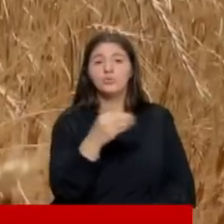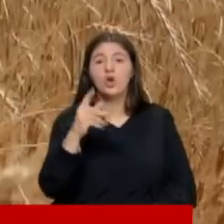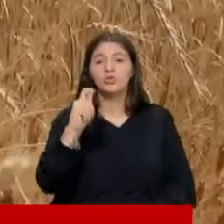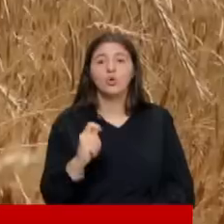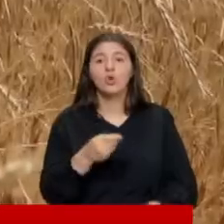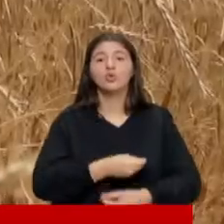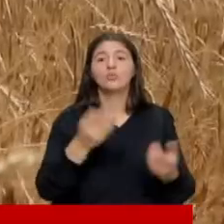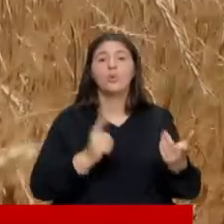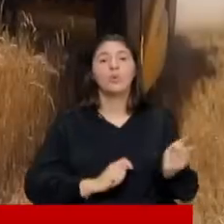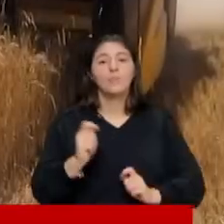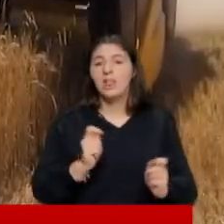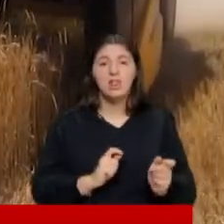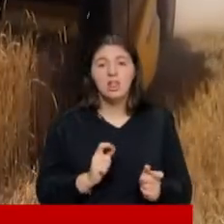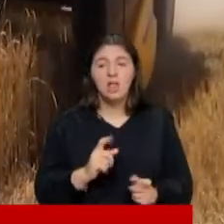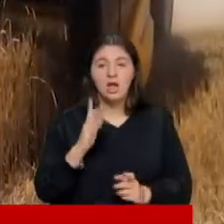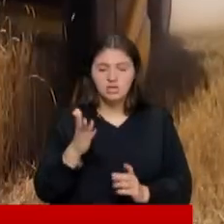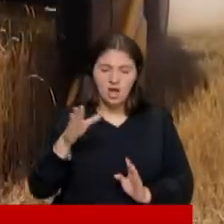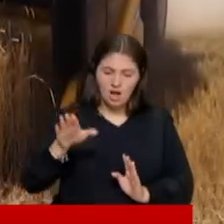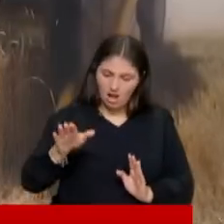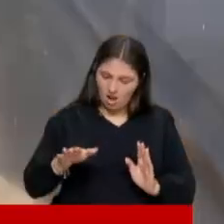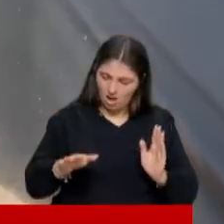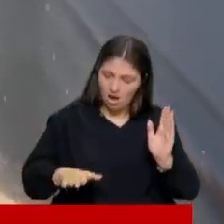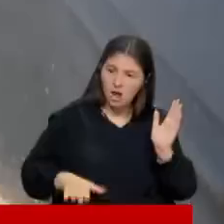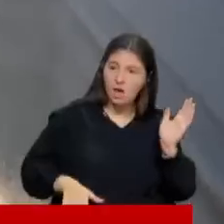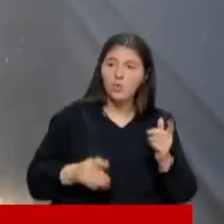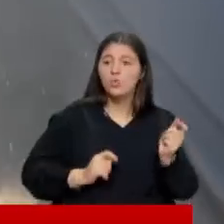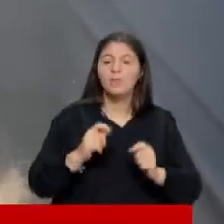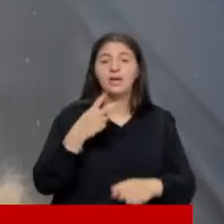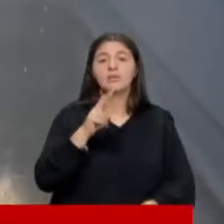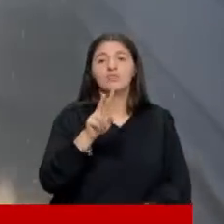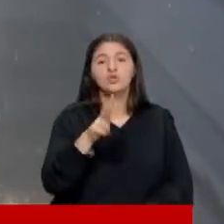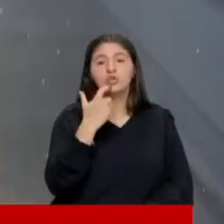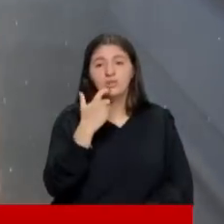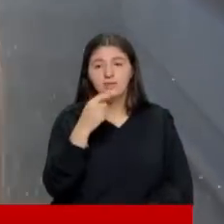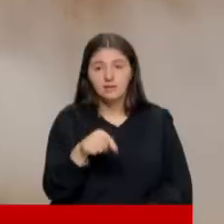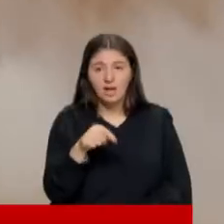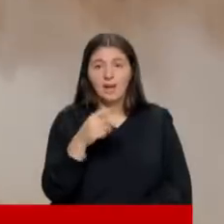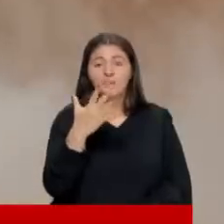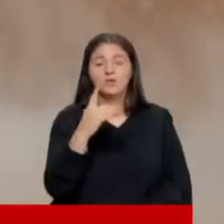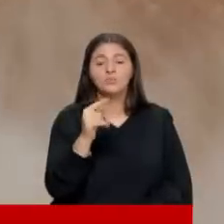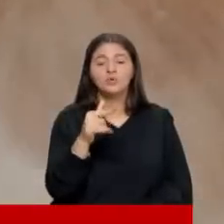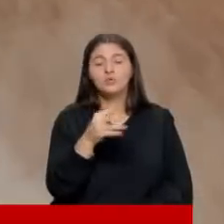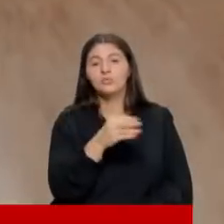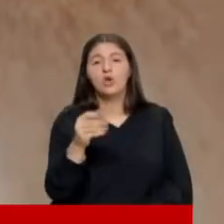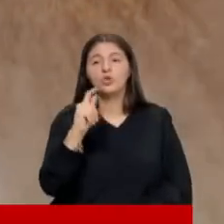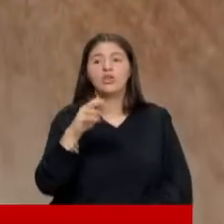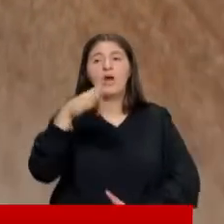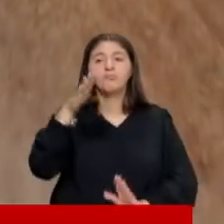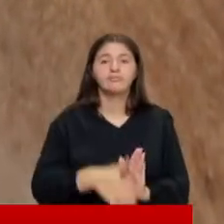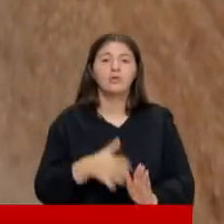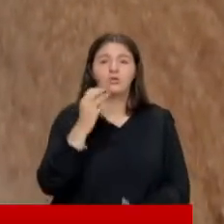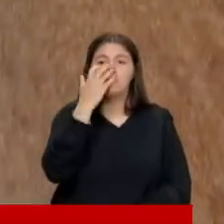milyon ton gübre kullandı gittikçe düşen gübre kullanımının 2023 yılında 5,5 milyon tona